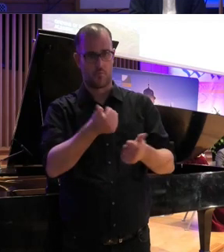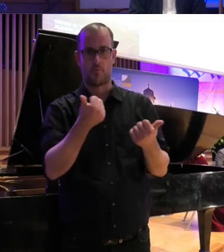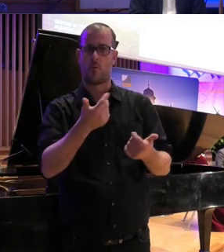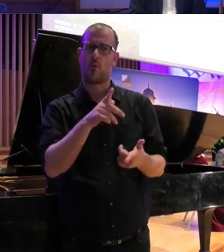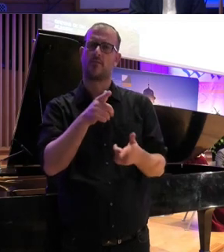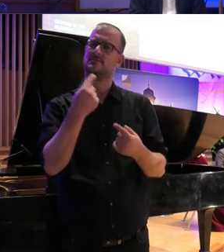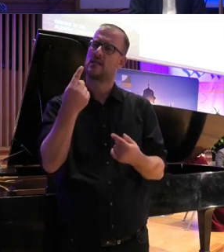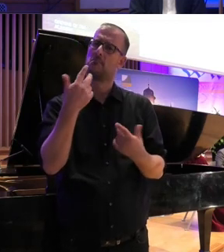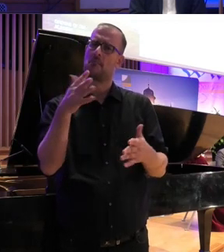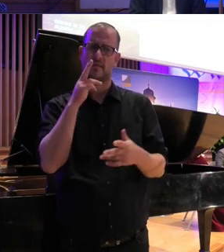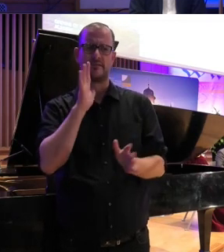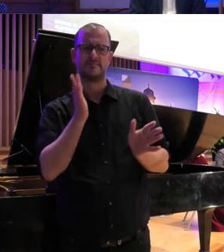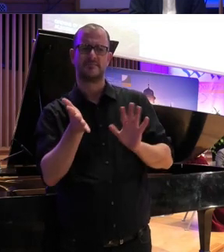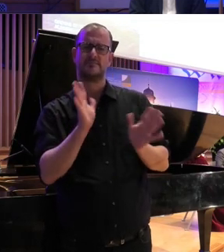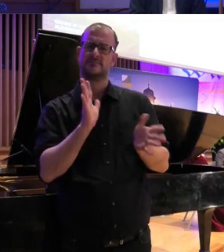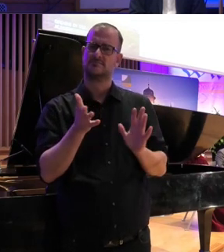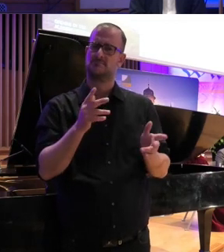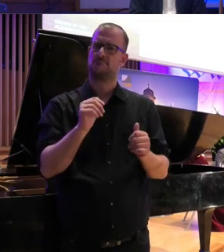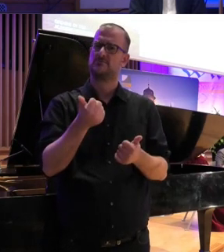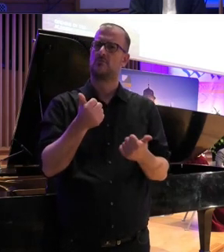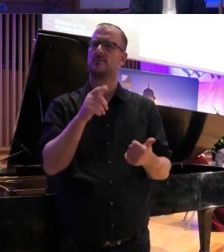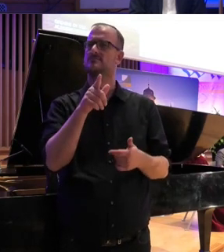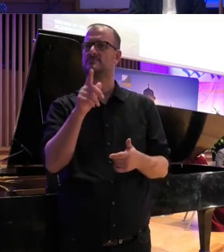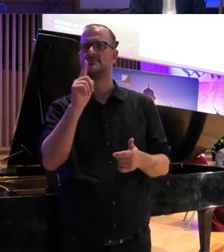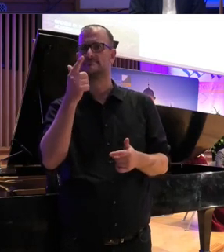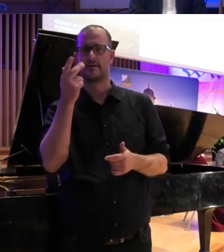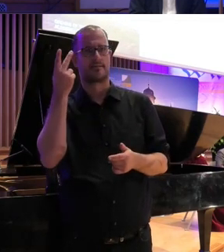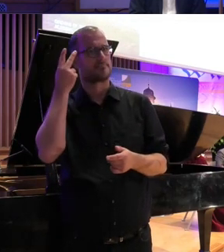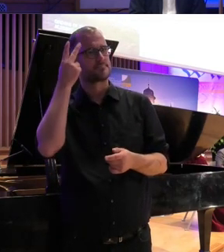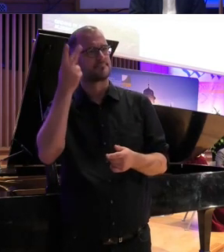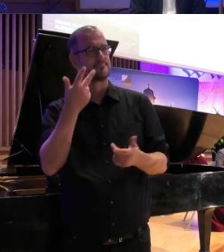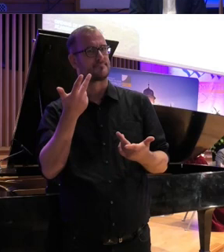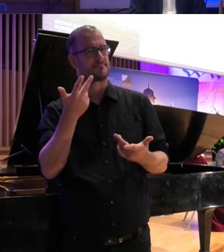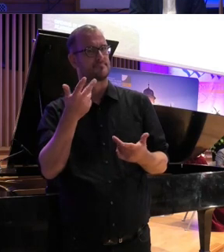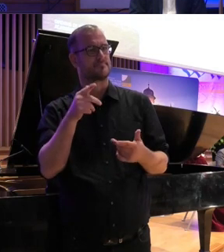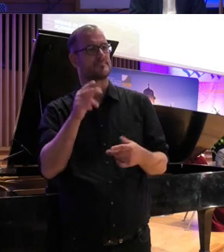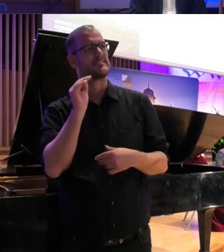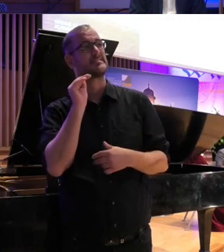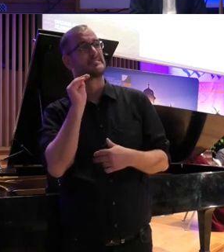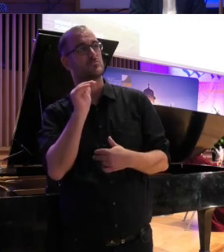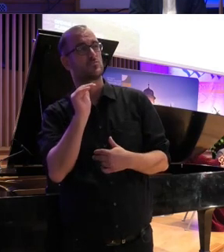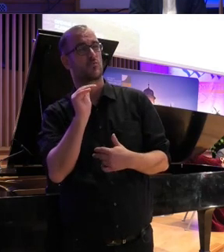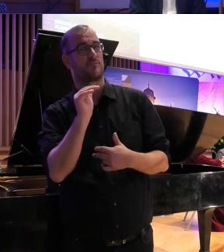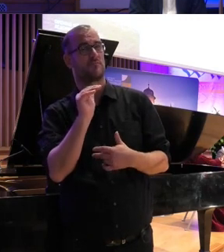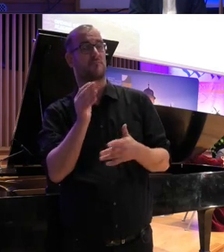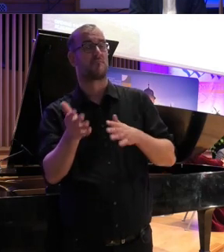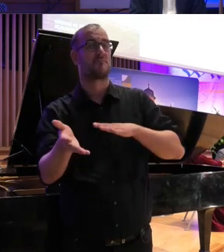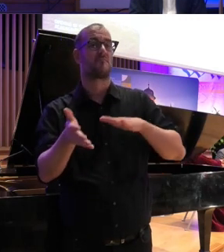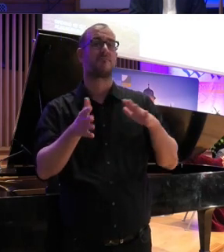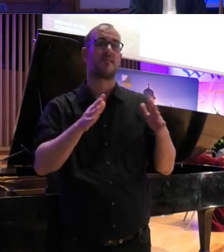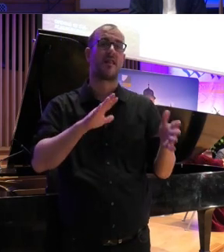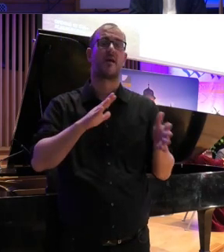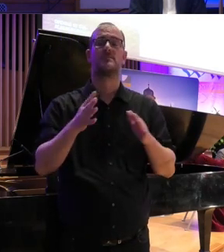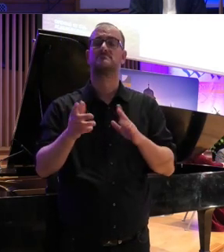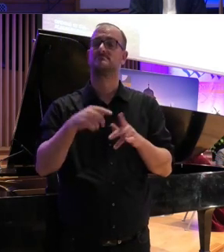eher skeptisch, gerade wenn man vielleicht Ihren zweiten Gedanken nochmal in den Blick nimmt, dass die Zukunft vielleicht ja auch